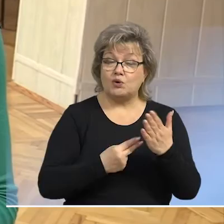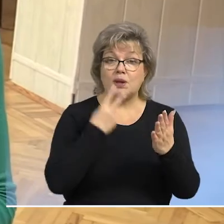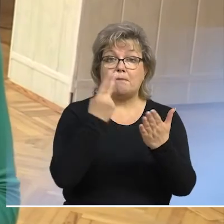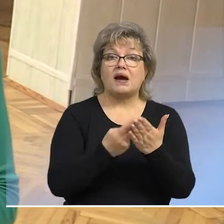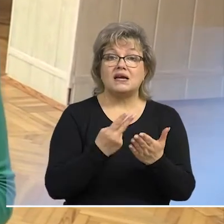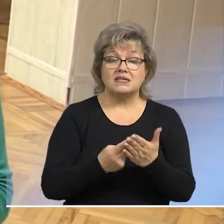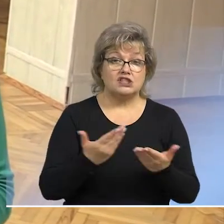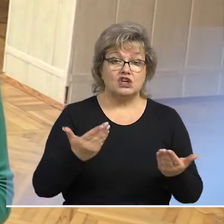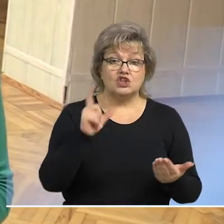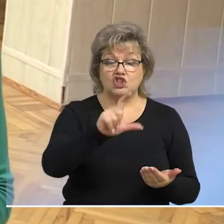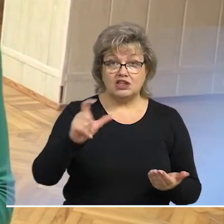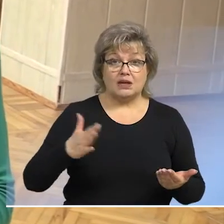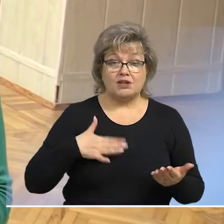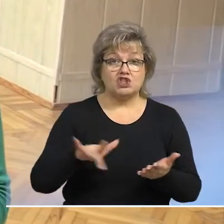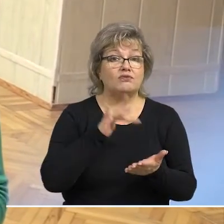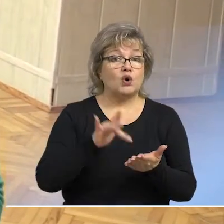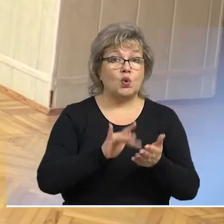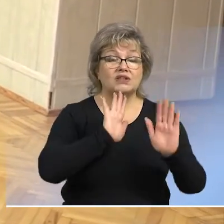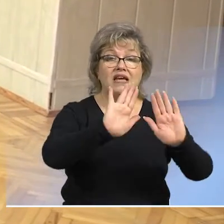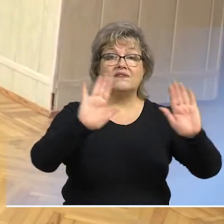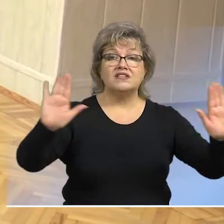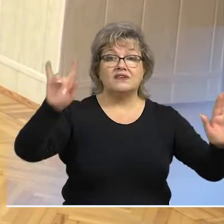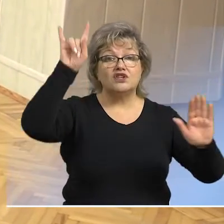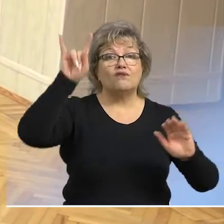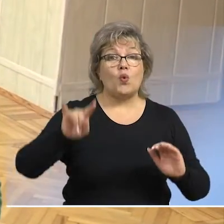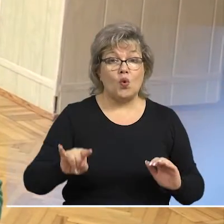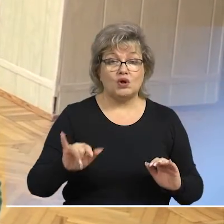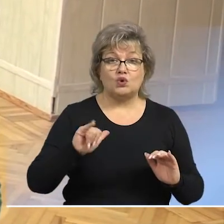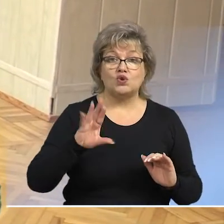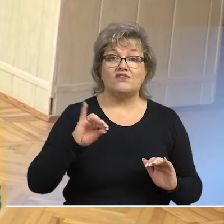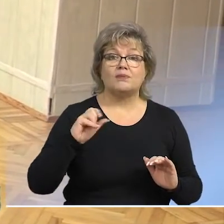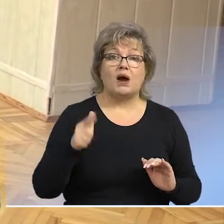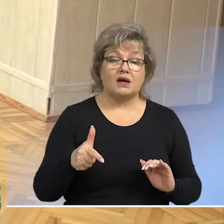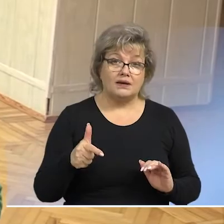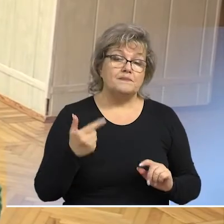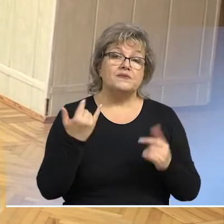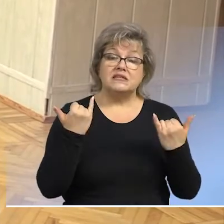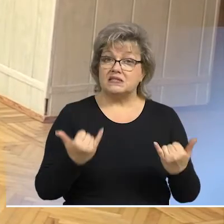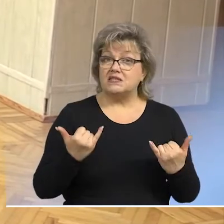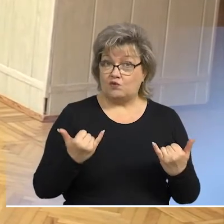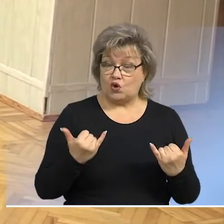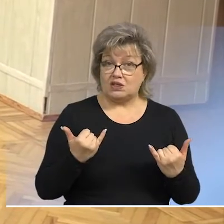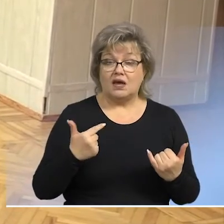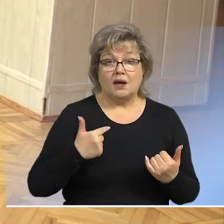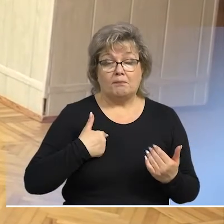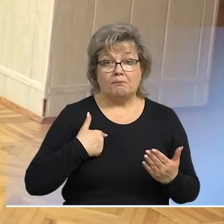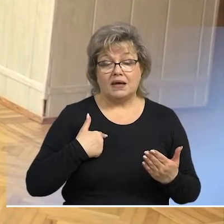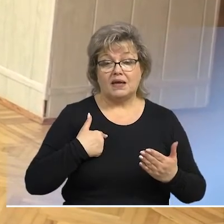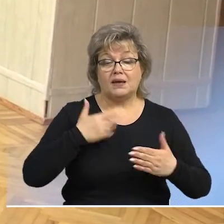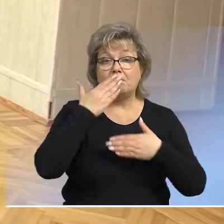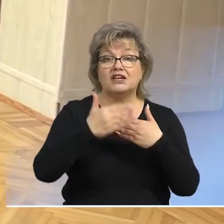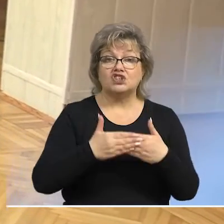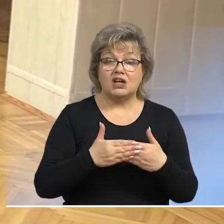работы показать жителям нашего города и выставить в окнах универмага. И вот сегодня мы